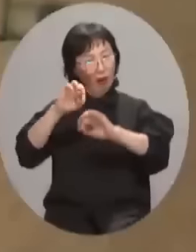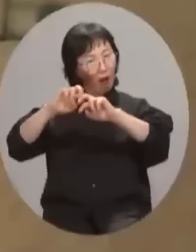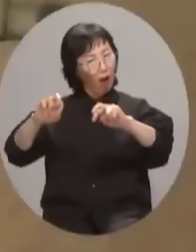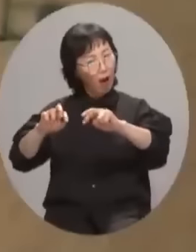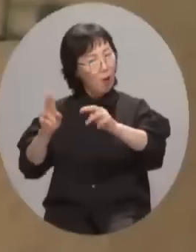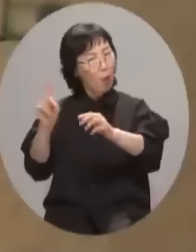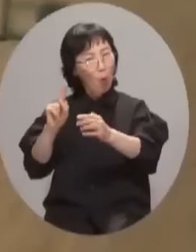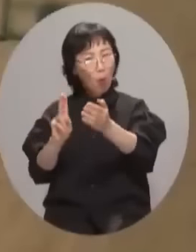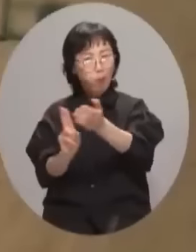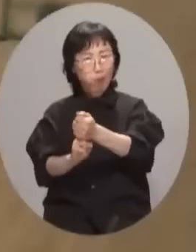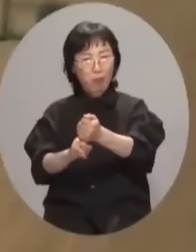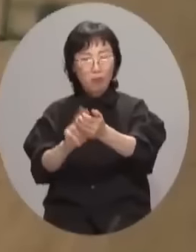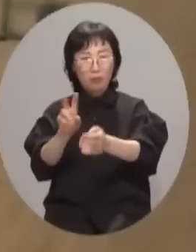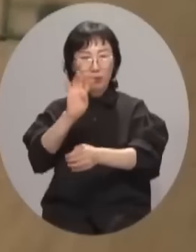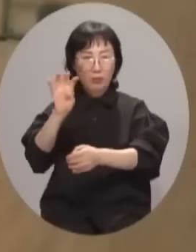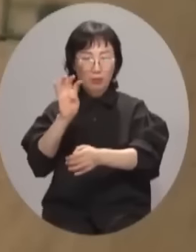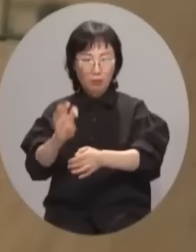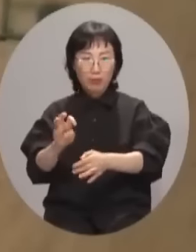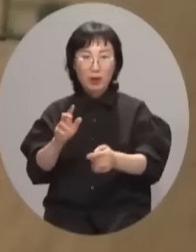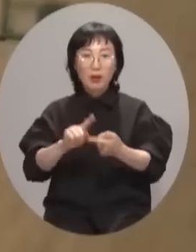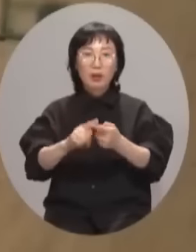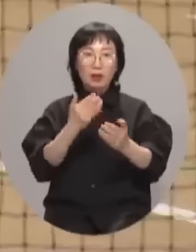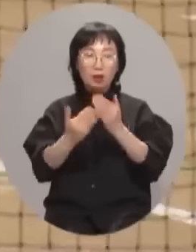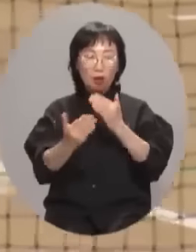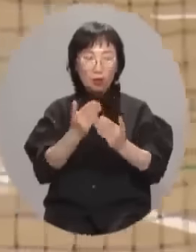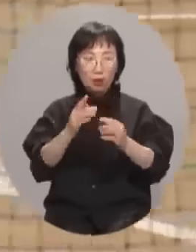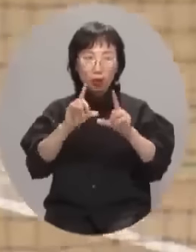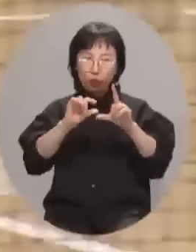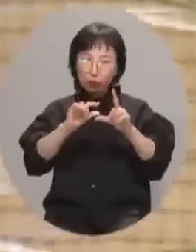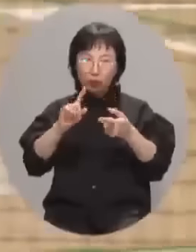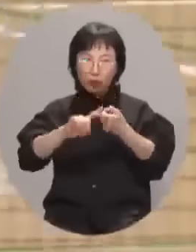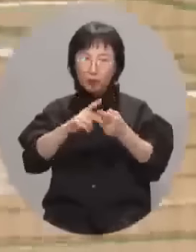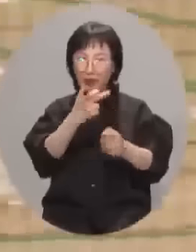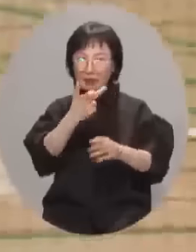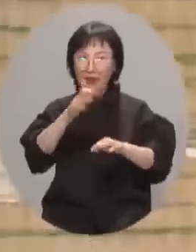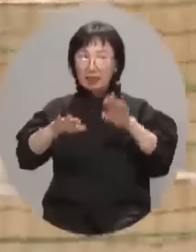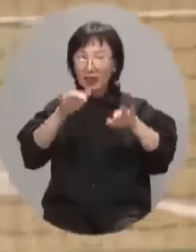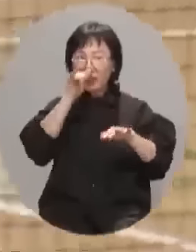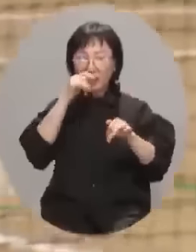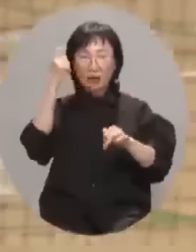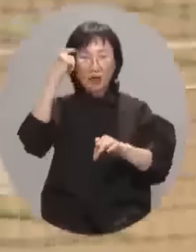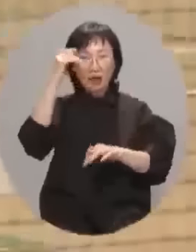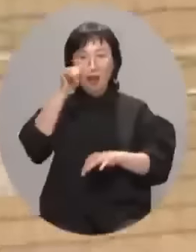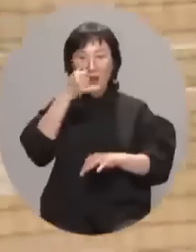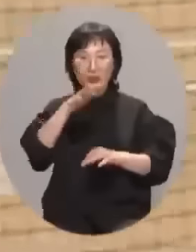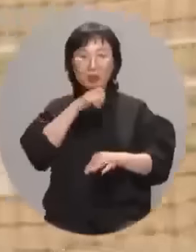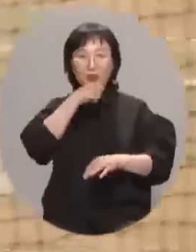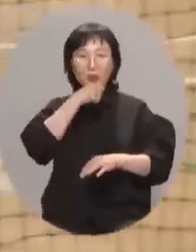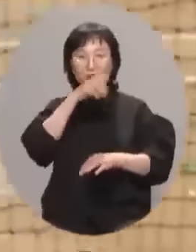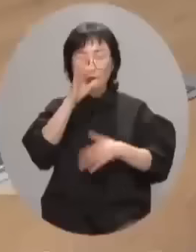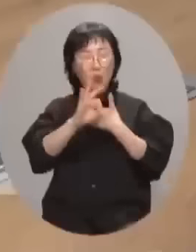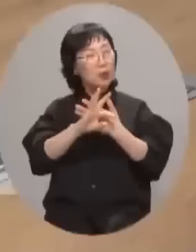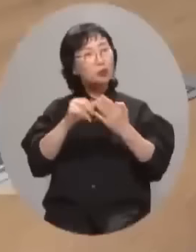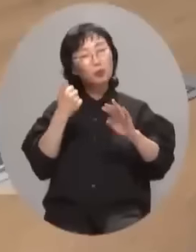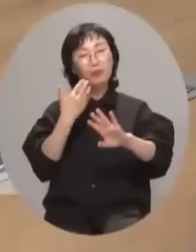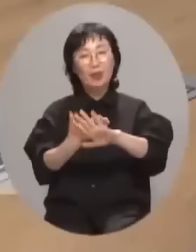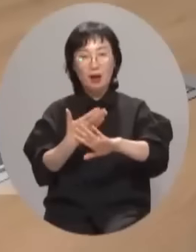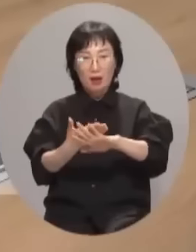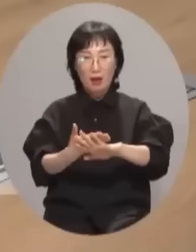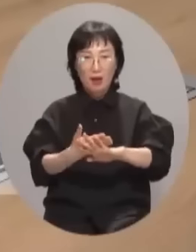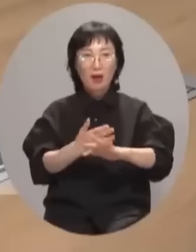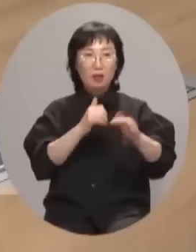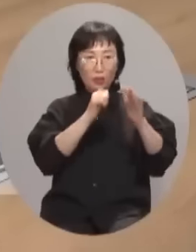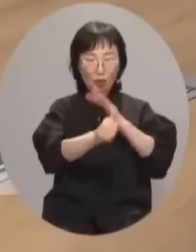있나 경력 평가 부문에서 큰 차이가 날 것으로 예상됐지만 체점 결과는 달랐습니다 선수와